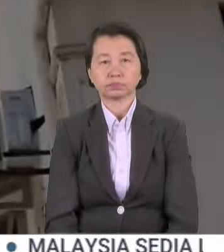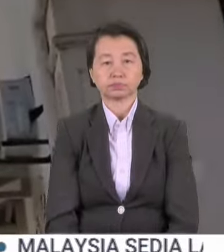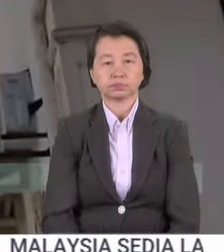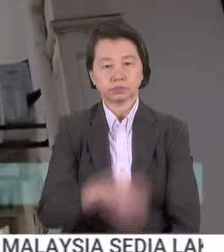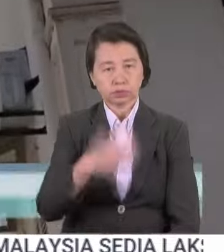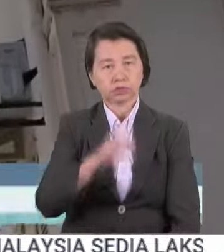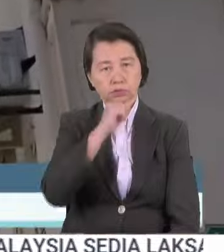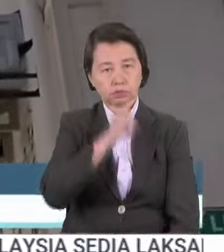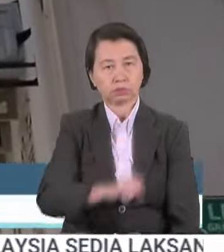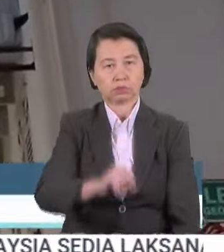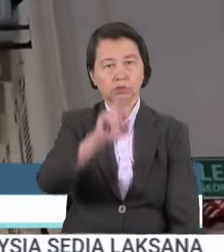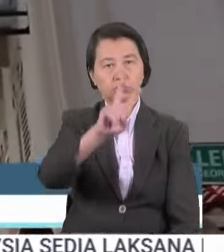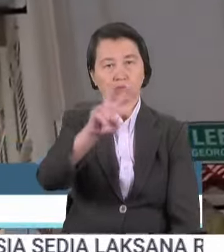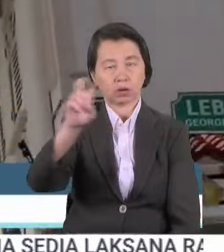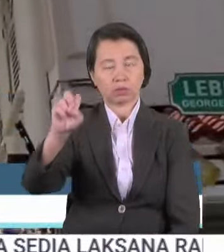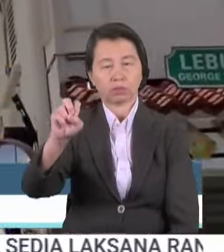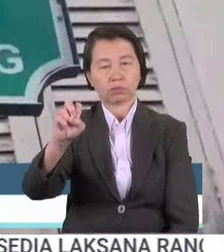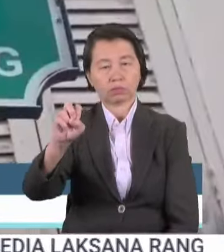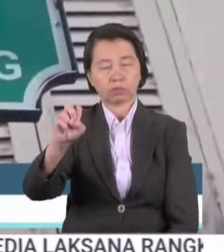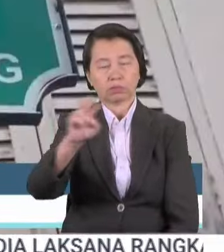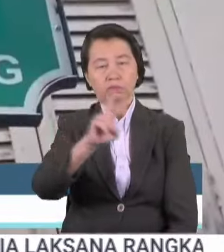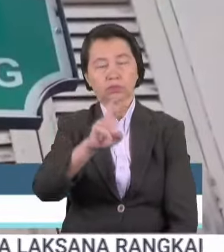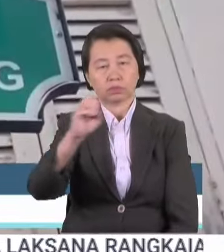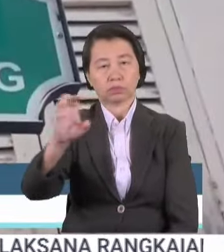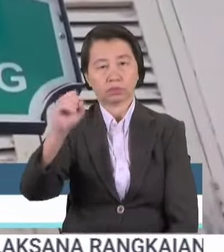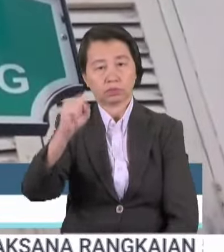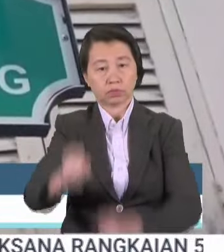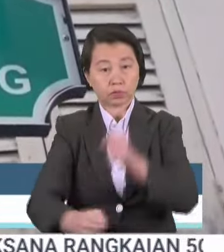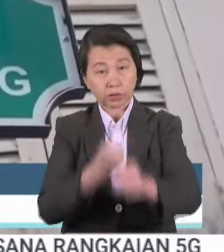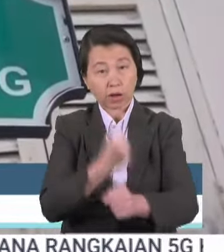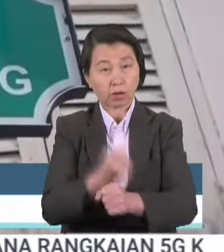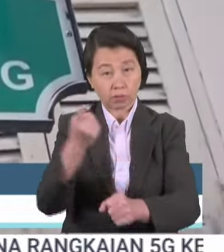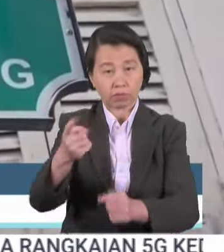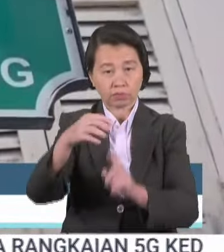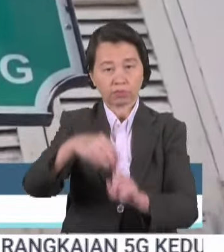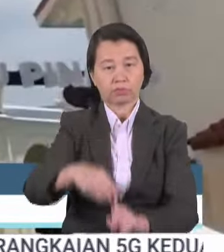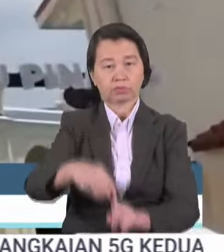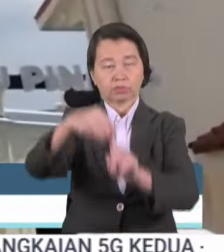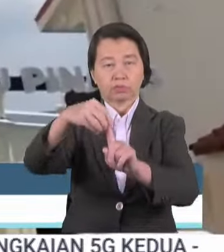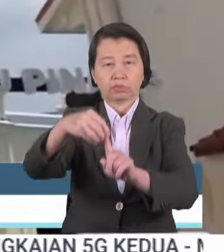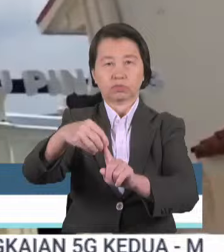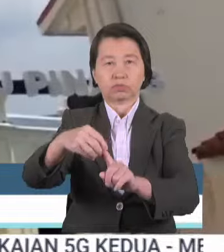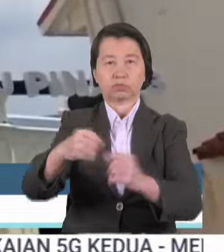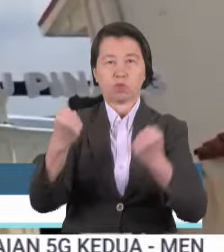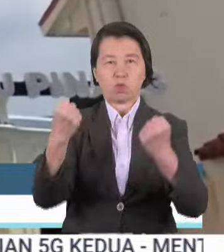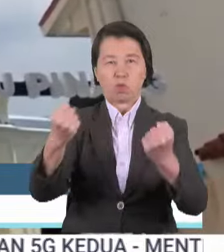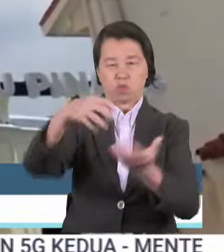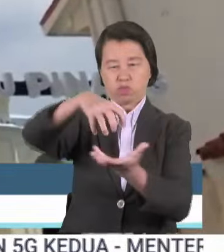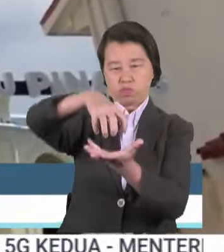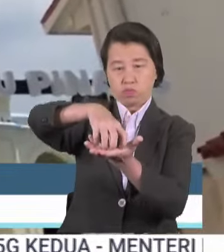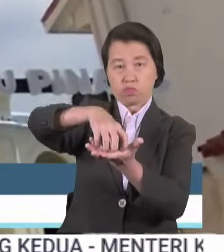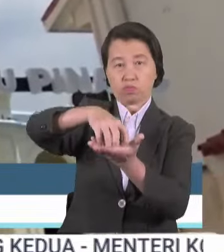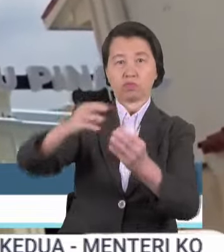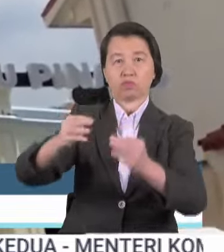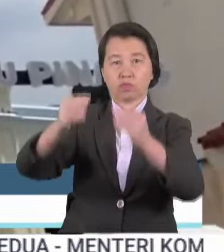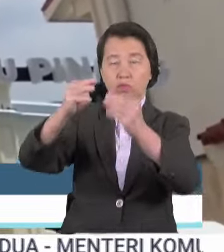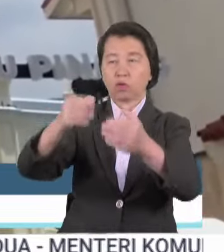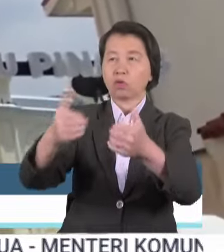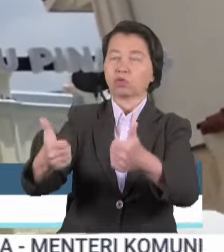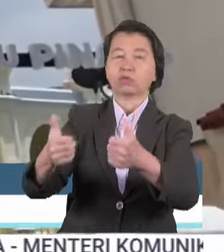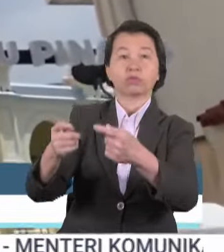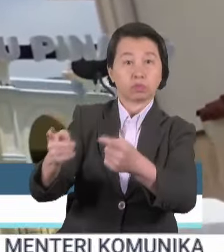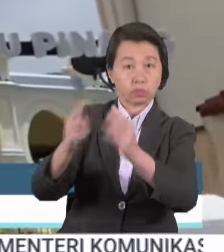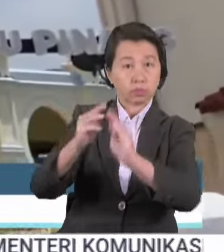Menjangkau usia lebih dua abad, keindahan dan keunikan yang dimiliki masjid ini tidak luntur ditelan